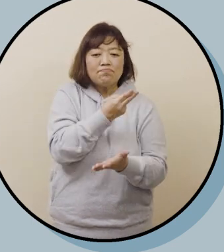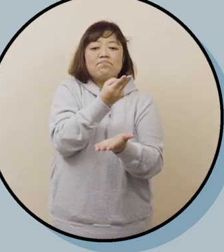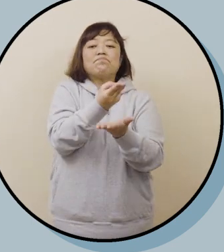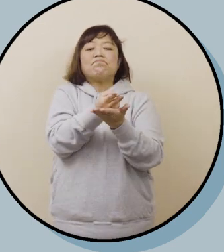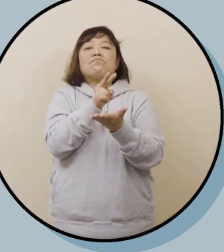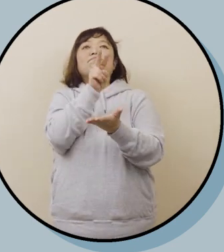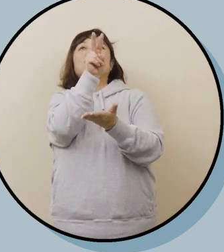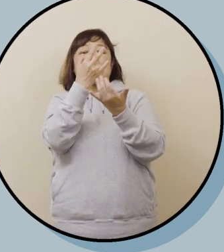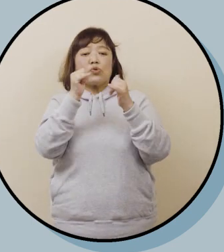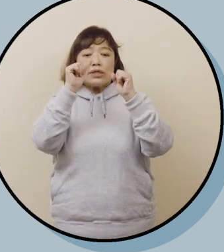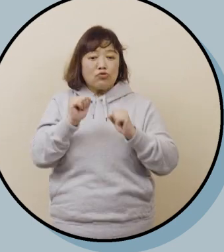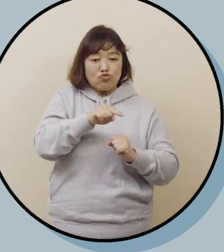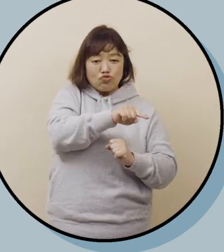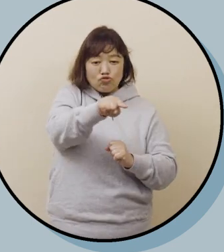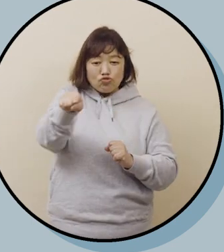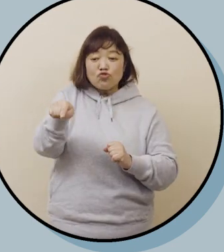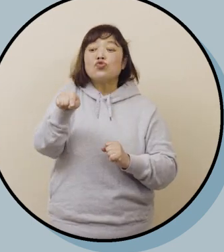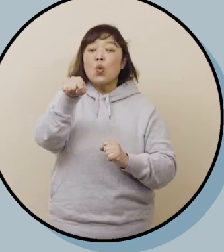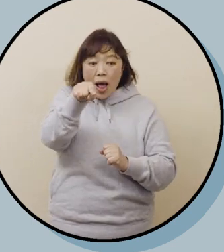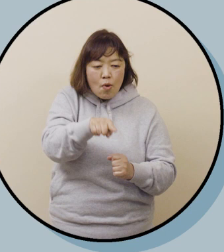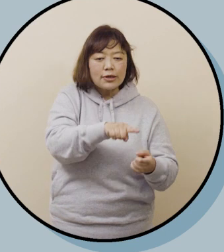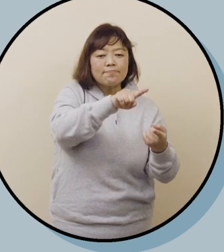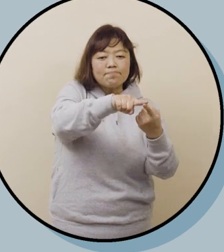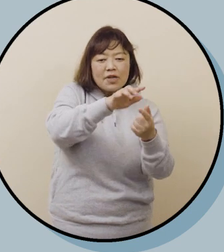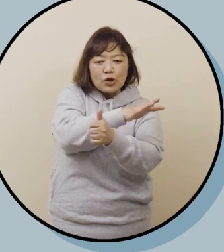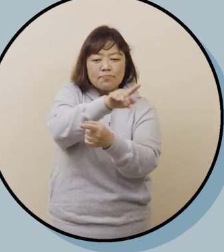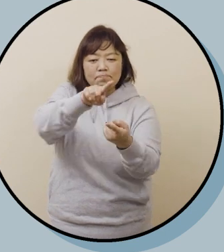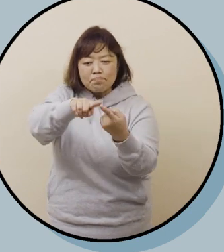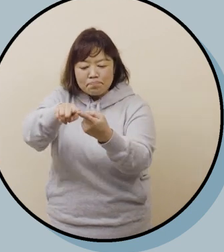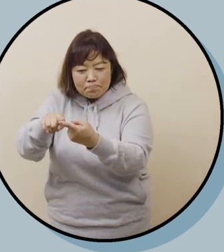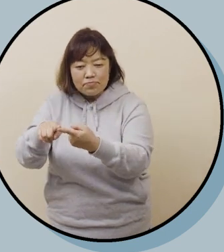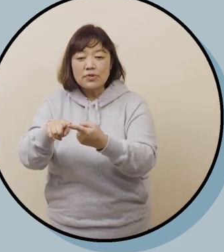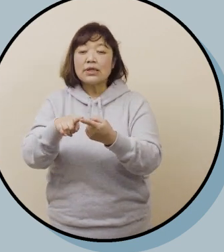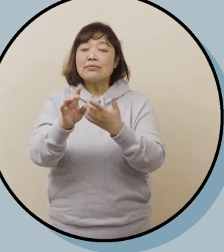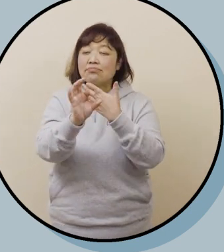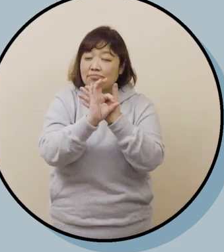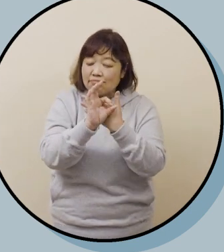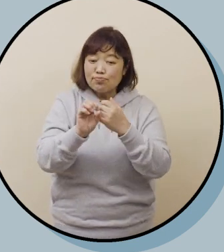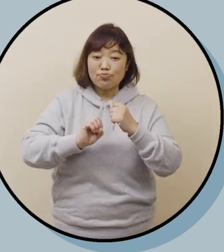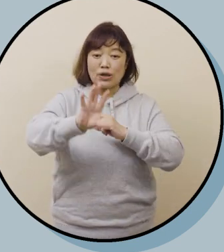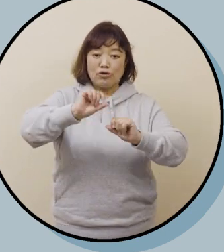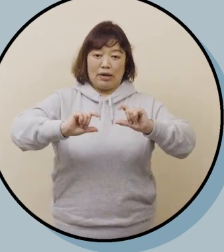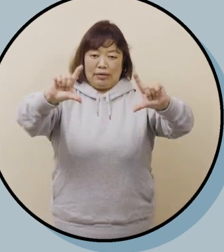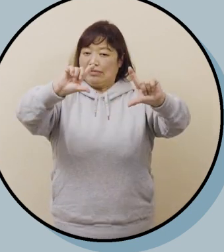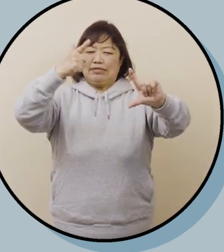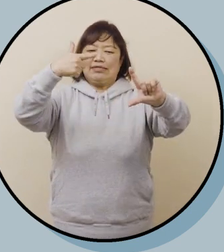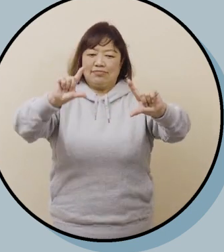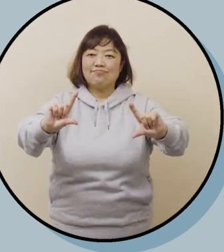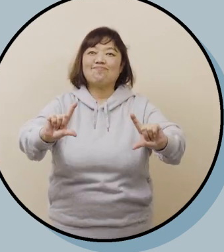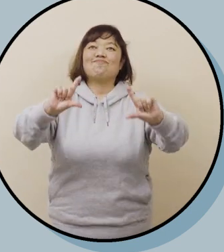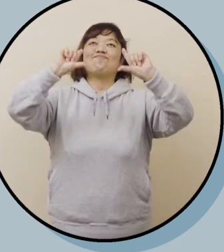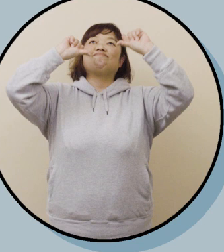聞こえなかったりもしくは下を向くことができない方それぞれの環境に合わせて